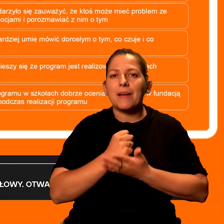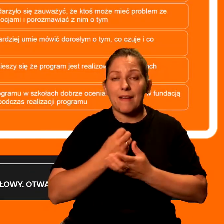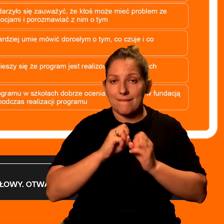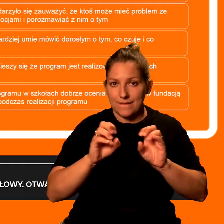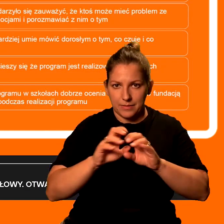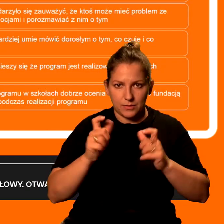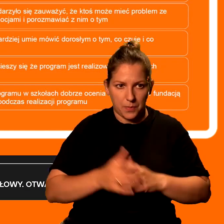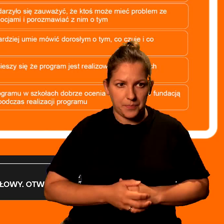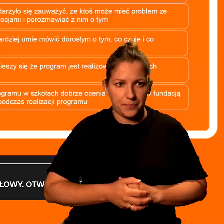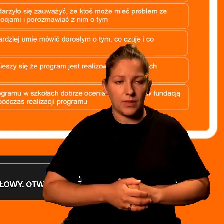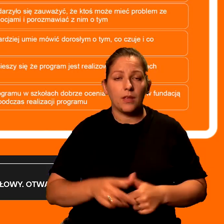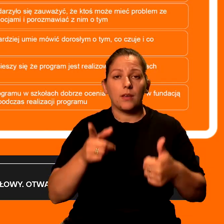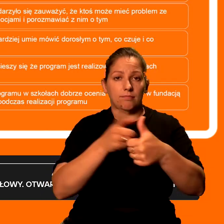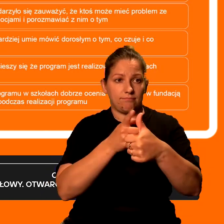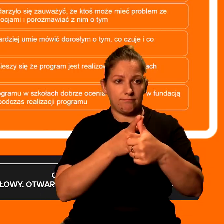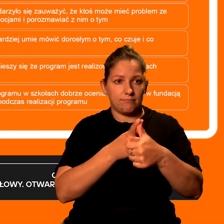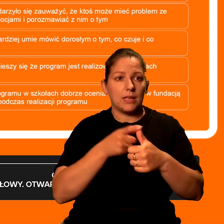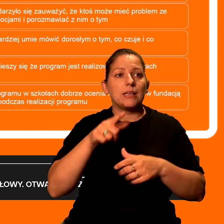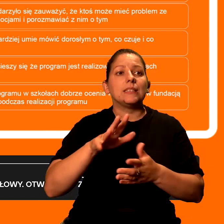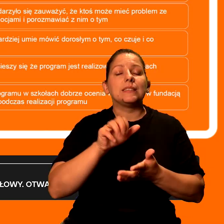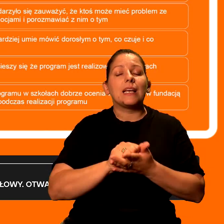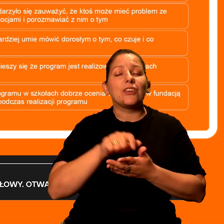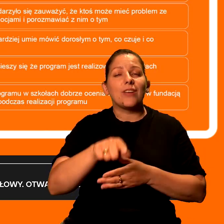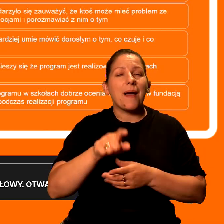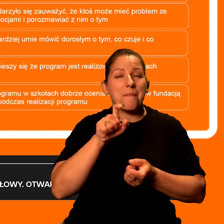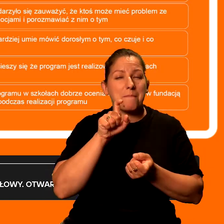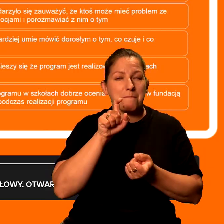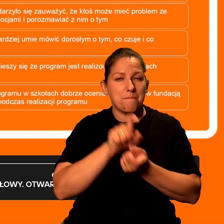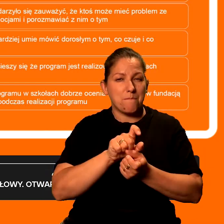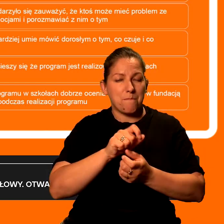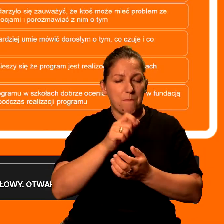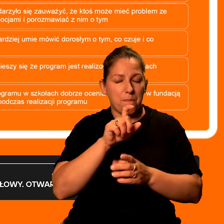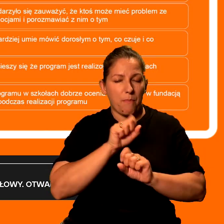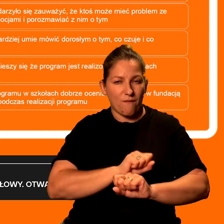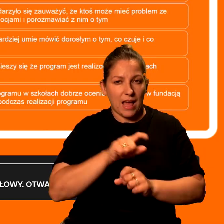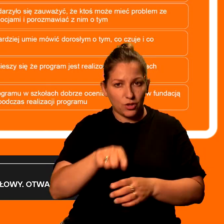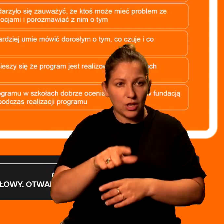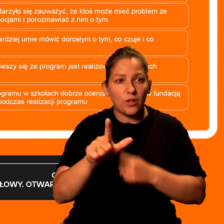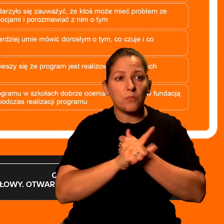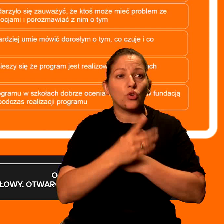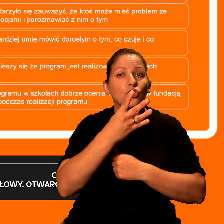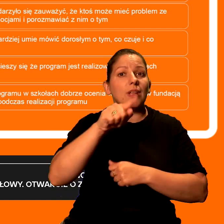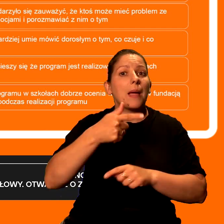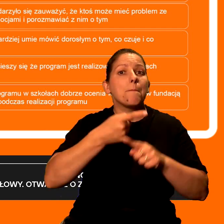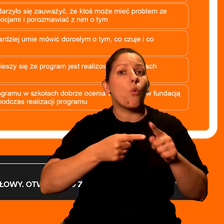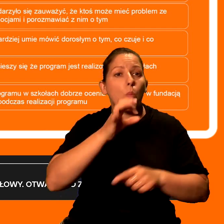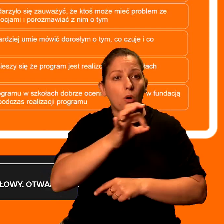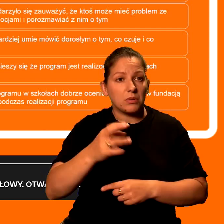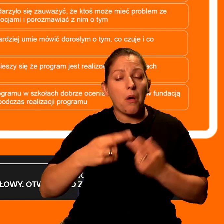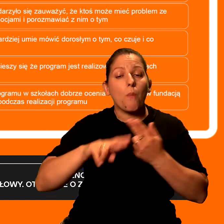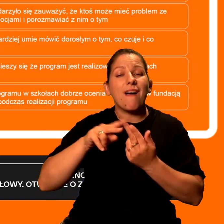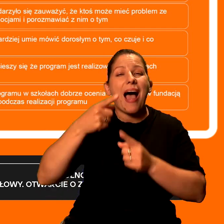powiedzieć. Po pierwsze, po zajęciach z programu profilaktycznego 74,5% uczniów powiedziało nam w